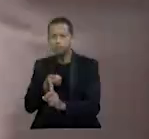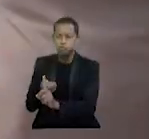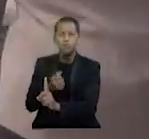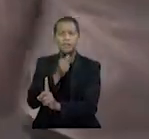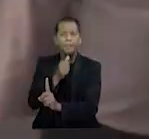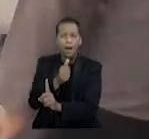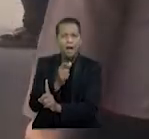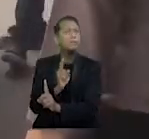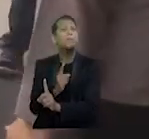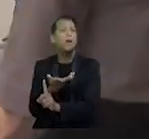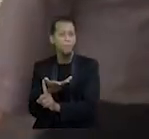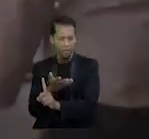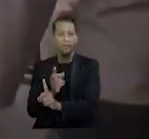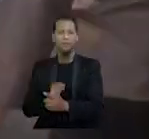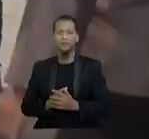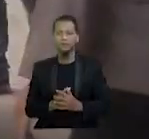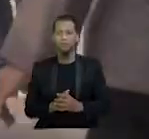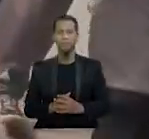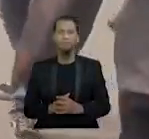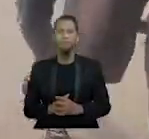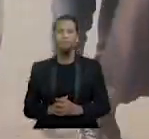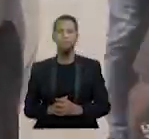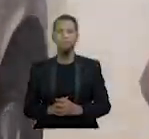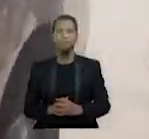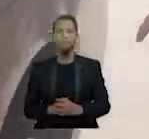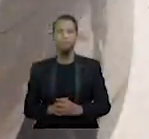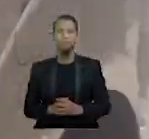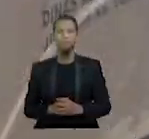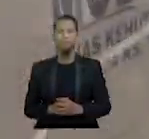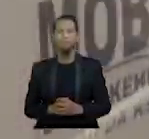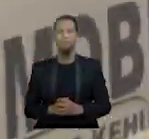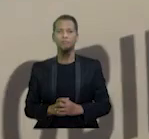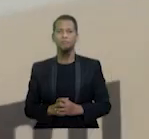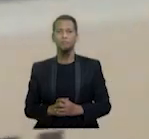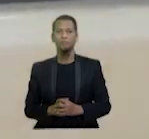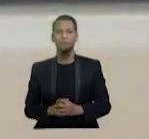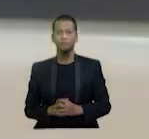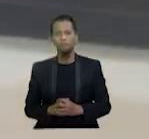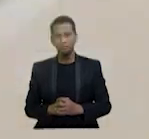Dari Jakarta, Sofyan Firdaus, iNews, melaporkan.